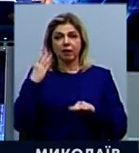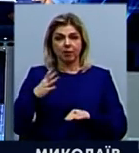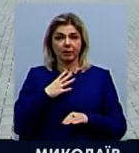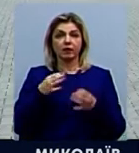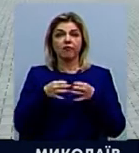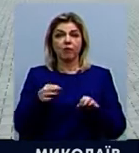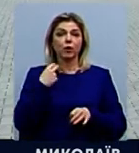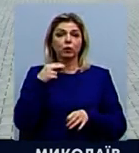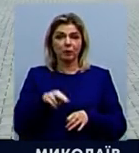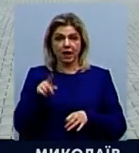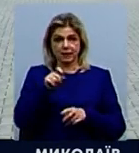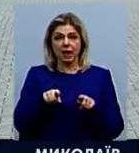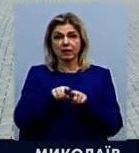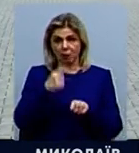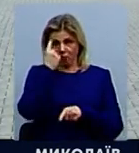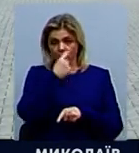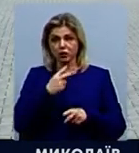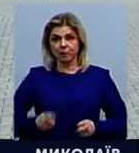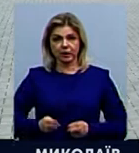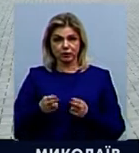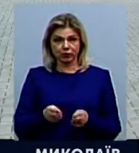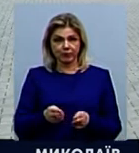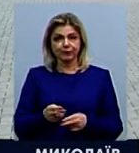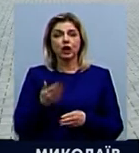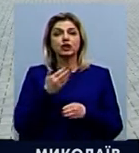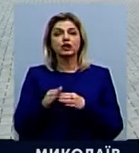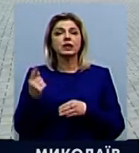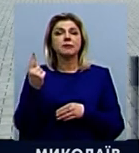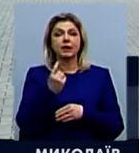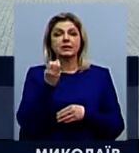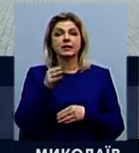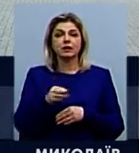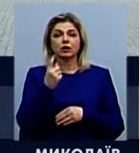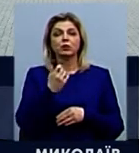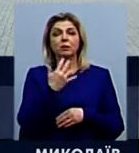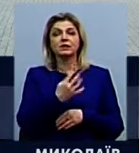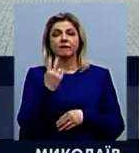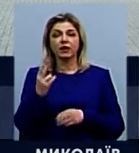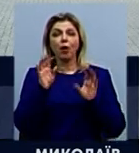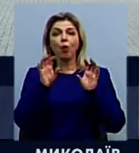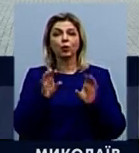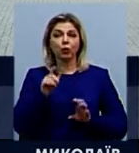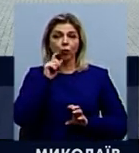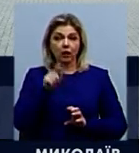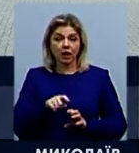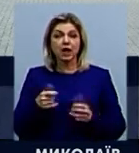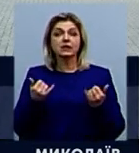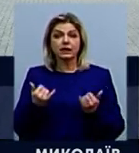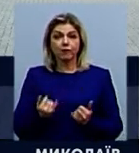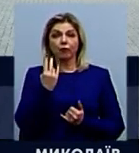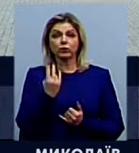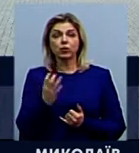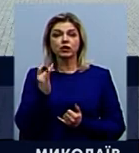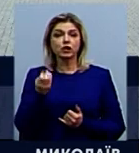злочин. Було порушено кримінальне провадження за частиною 1 статті 152 Кримінального кодексу України. І вже сьогодні, 2